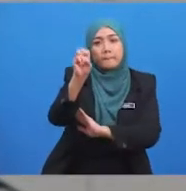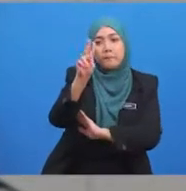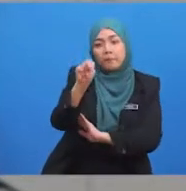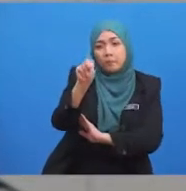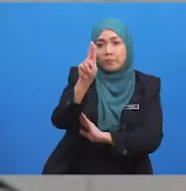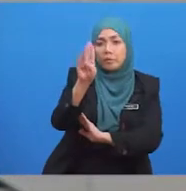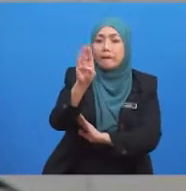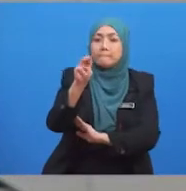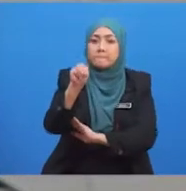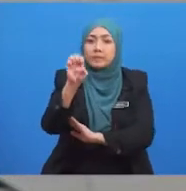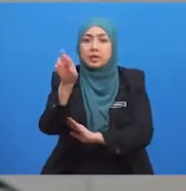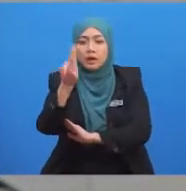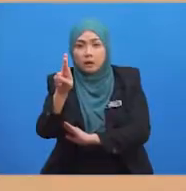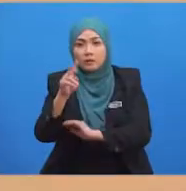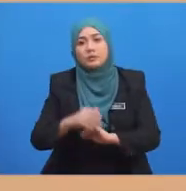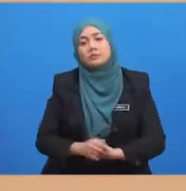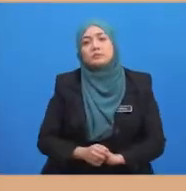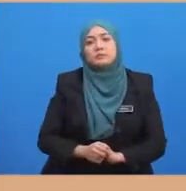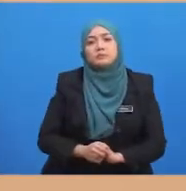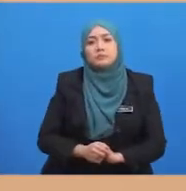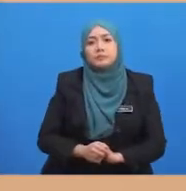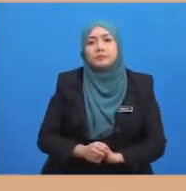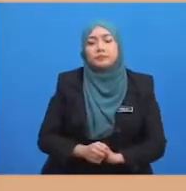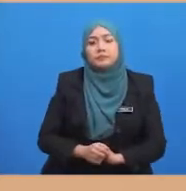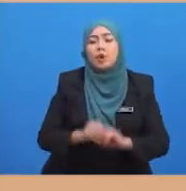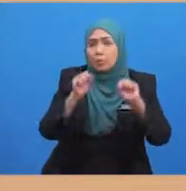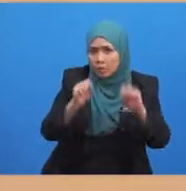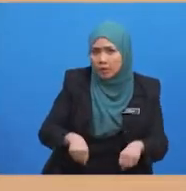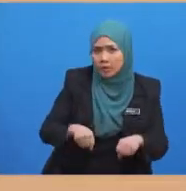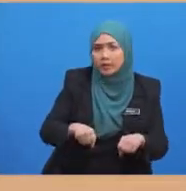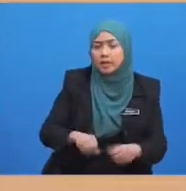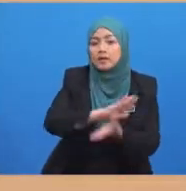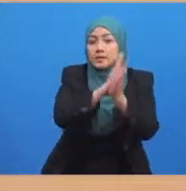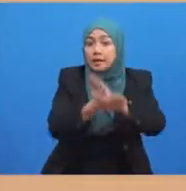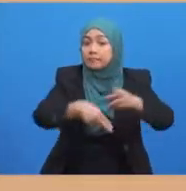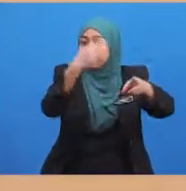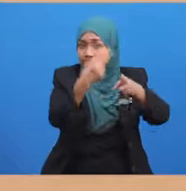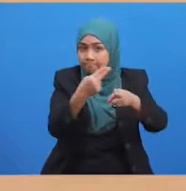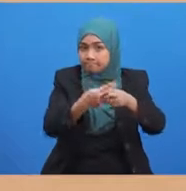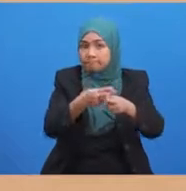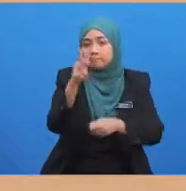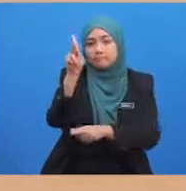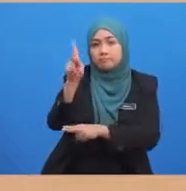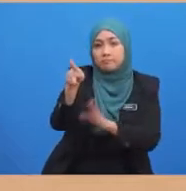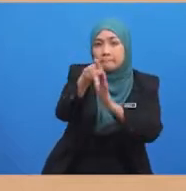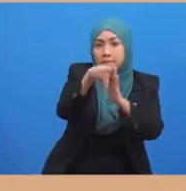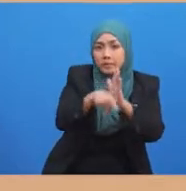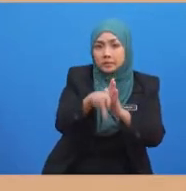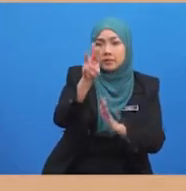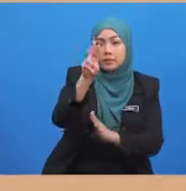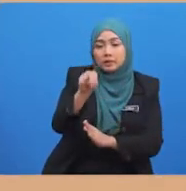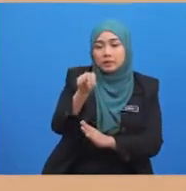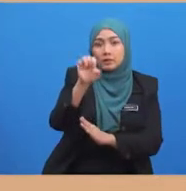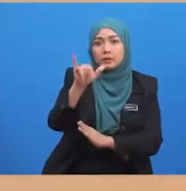Proses ini dikenali sebagai penyah polimeran yang bermaksud